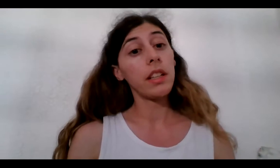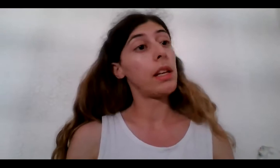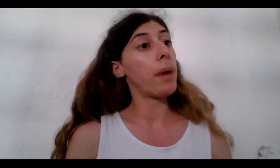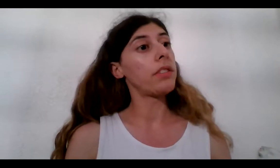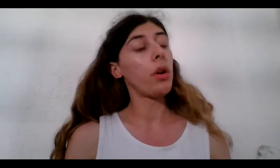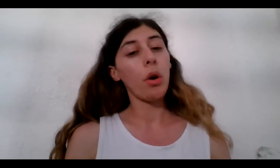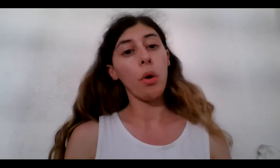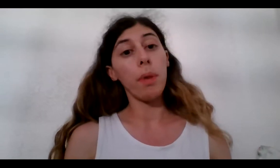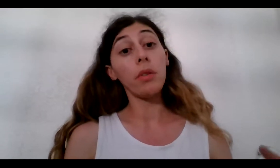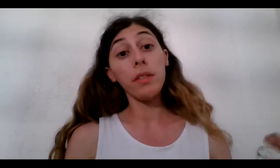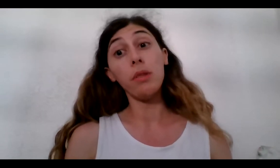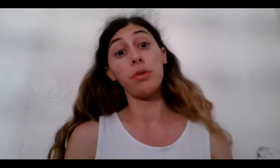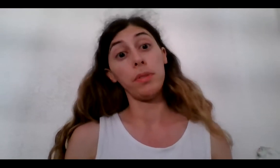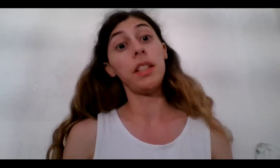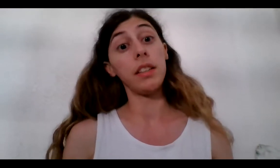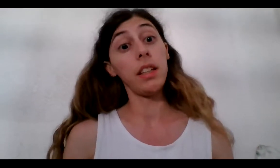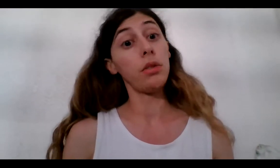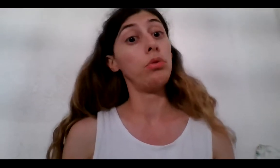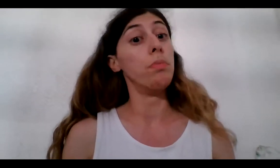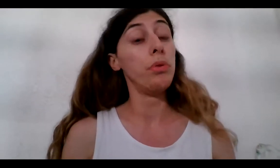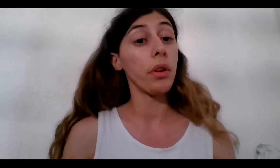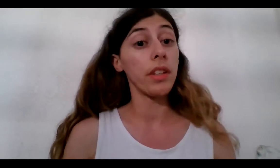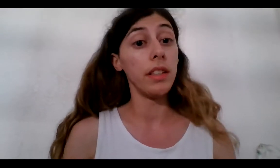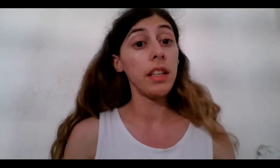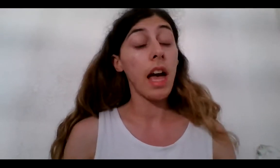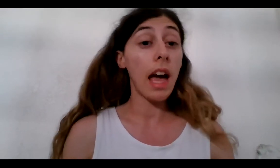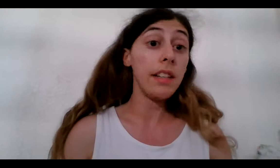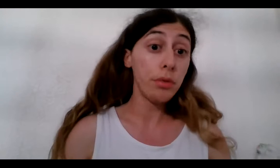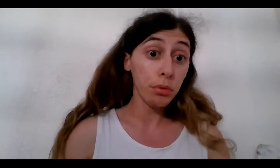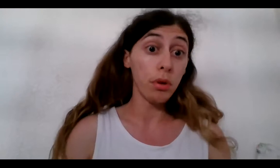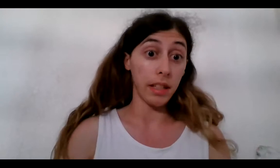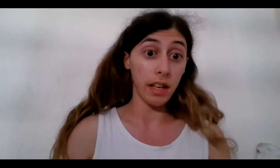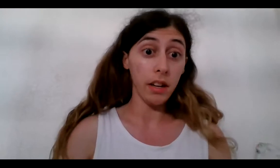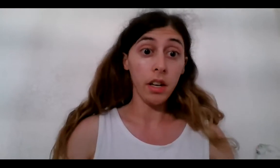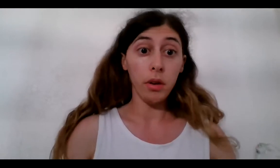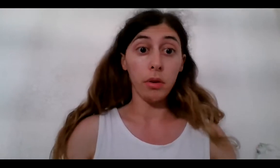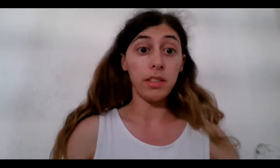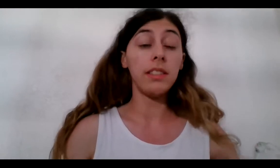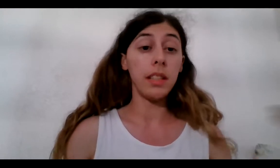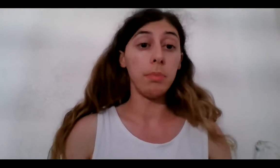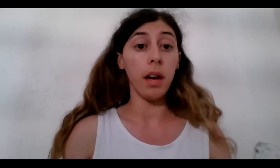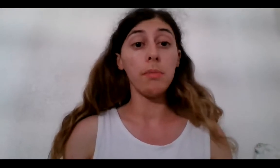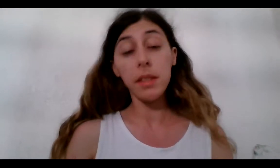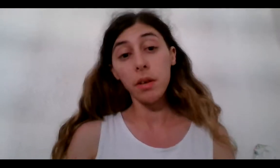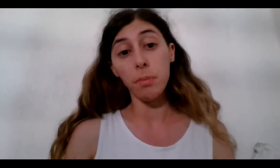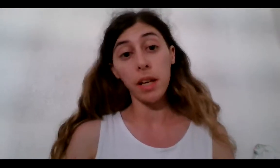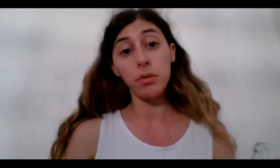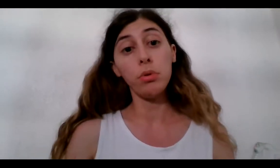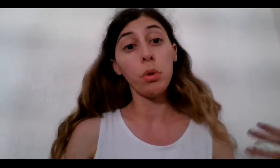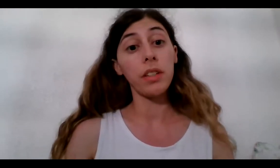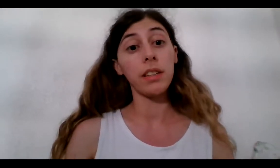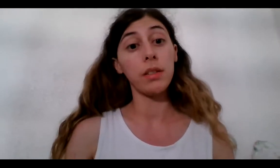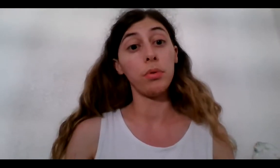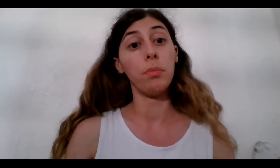requis qu'elle passe par une évaluation psychiatrique de plusieurs années, à l'issue de laquelle ces équipes-là mettaient en place